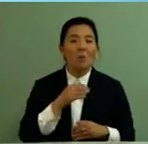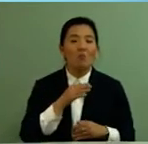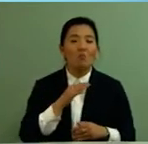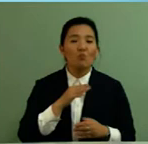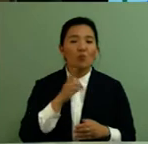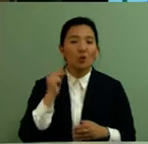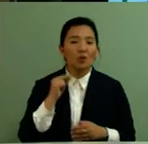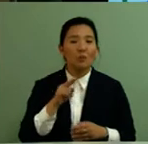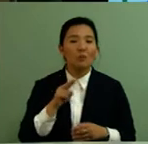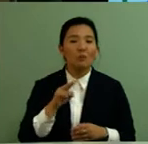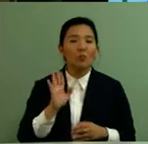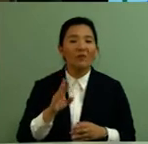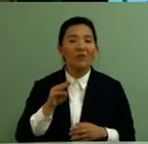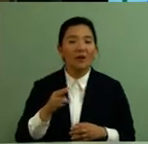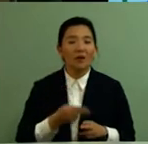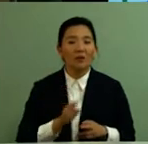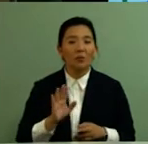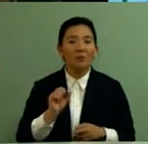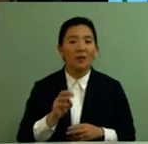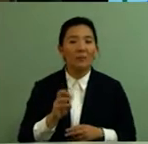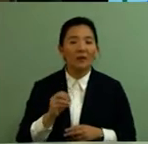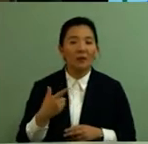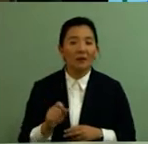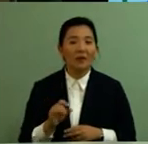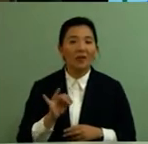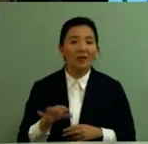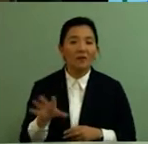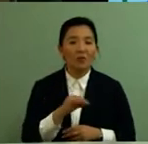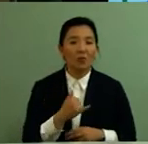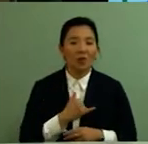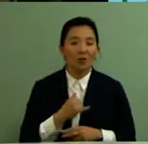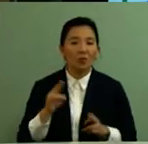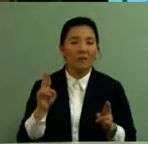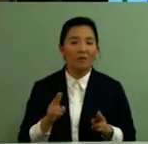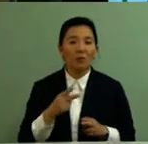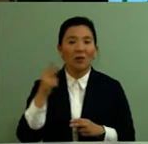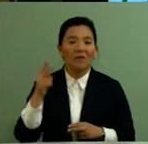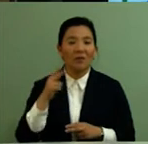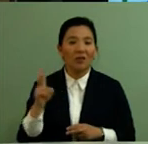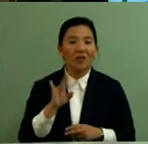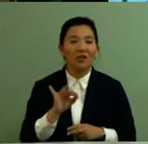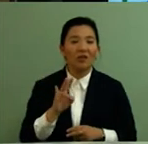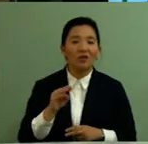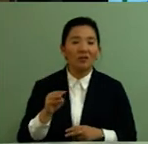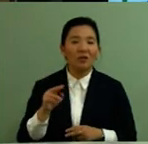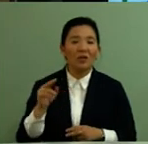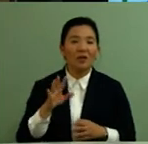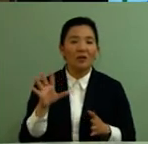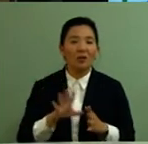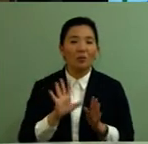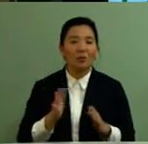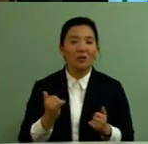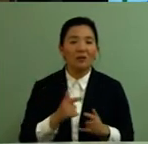Множитель при буковке t, что это? Омега. Ну и все, у нас уравнение кинетической энергии будет сейчас